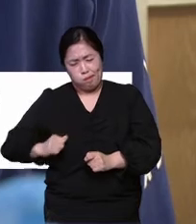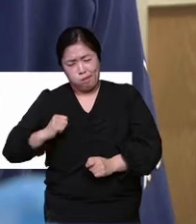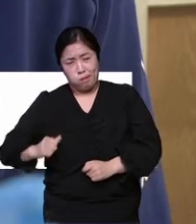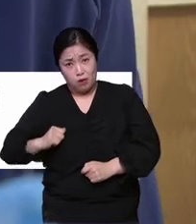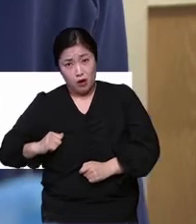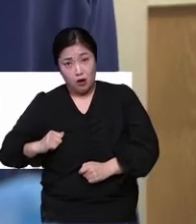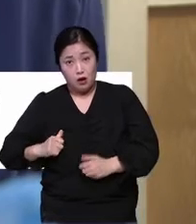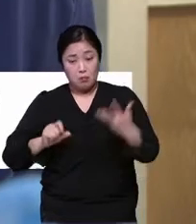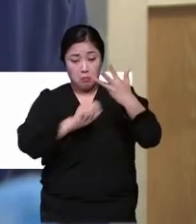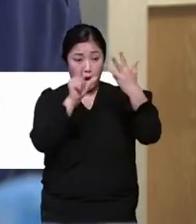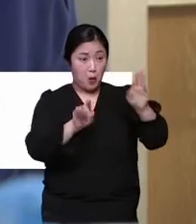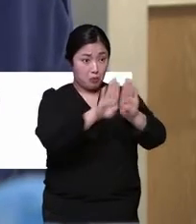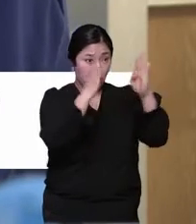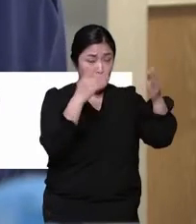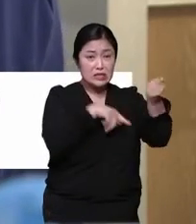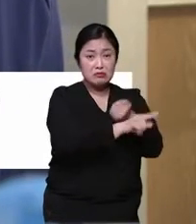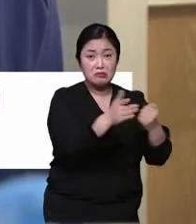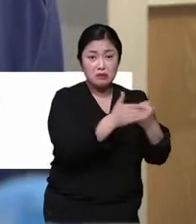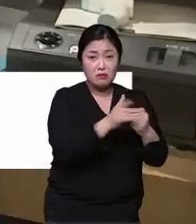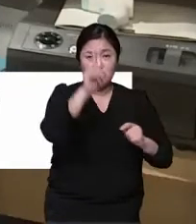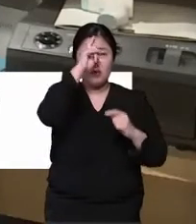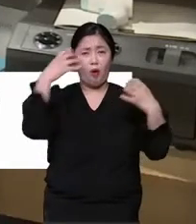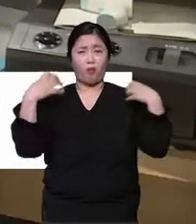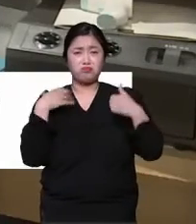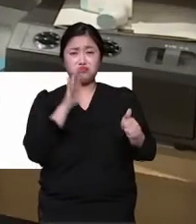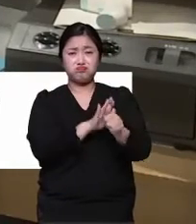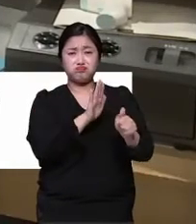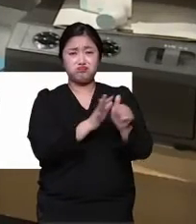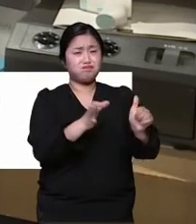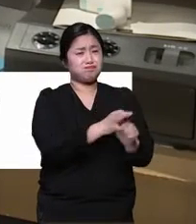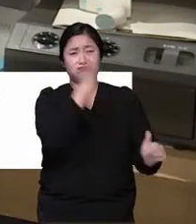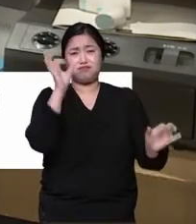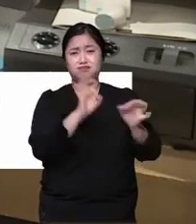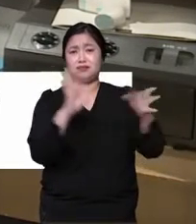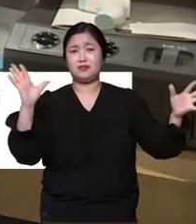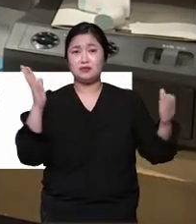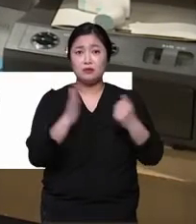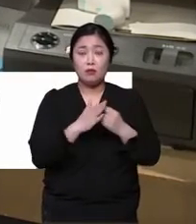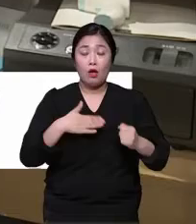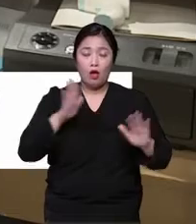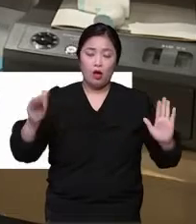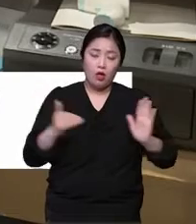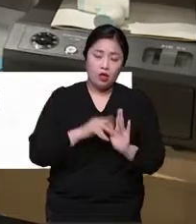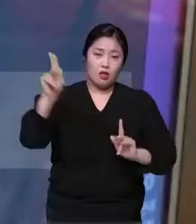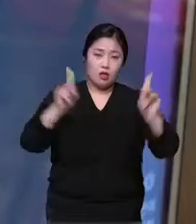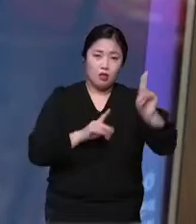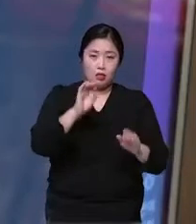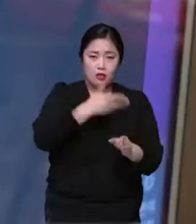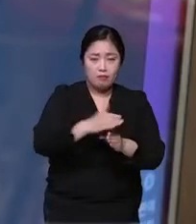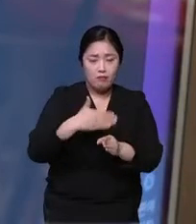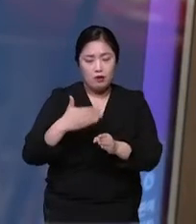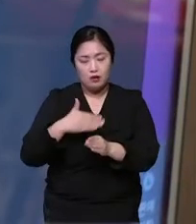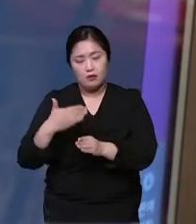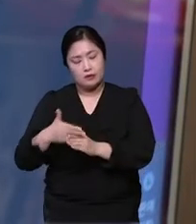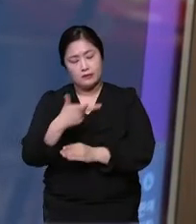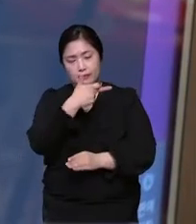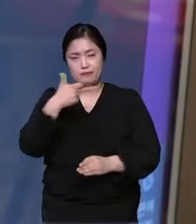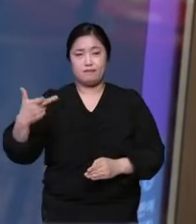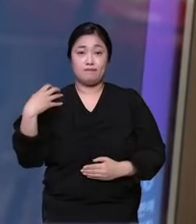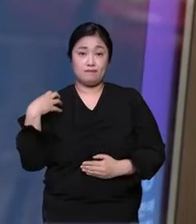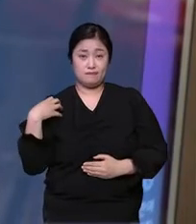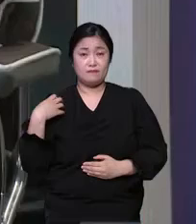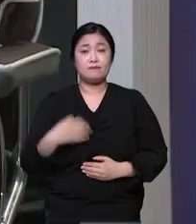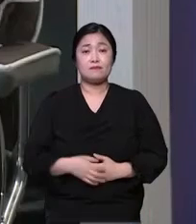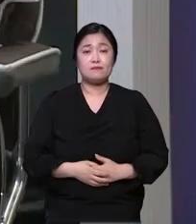버텨왔는데 8월에 개업했다는 이유로 정부 지원에서도 소외되면서 여전히 갚아야 할 카드값이 만만치